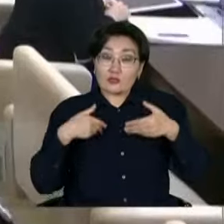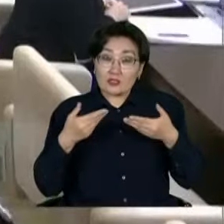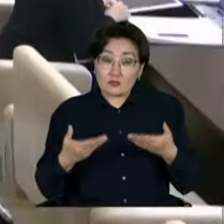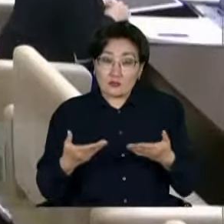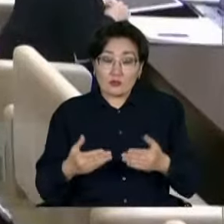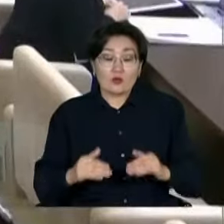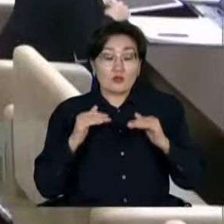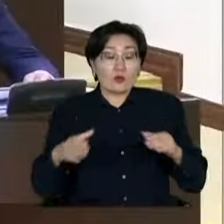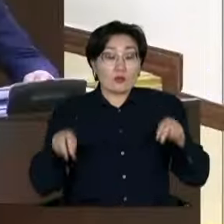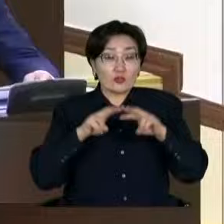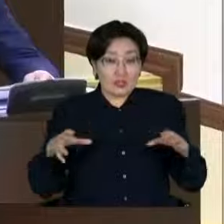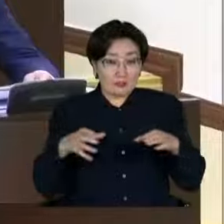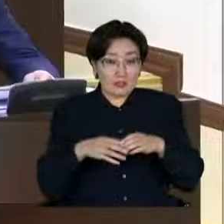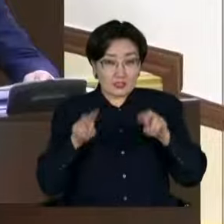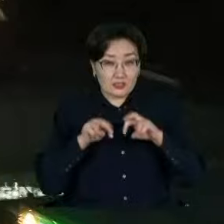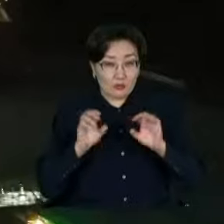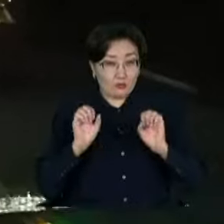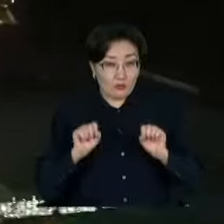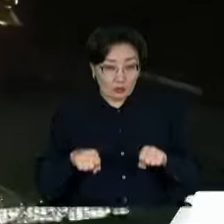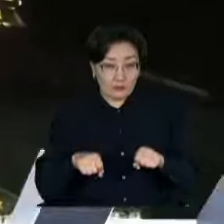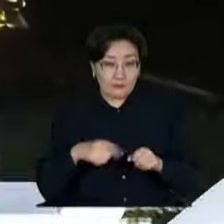жоғары аудиторлық палата тексере ала ма?